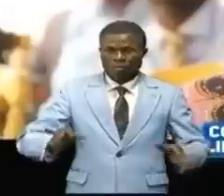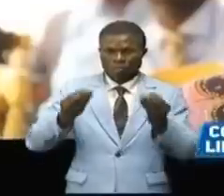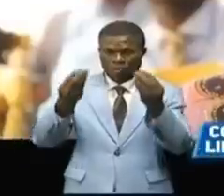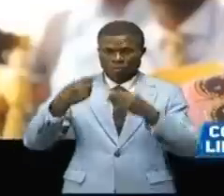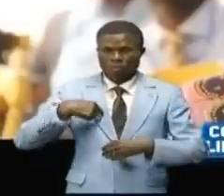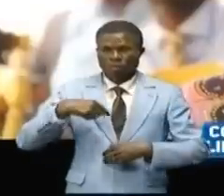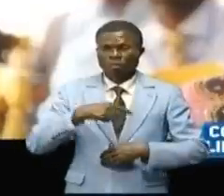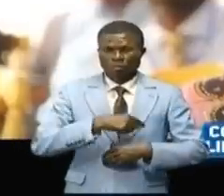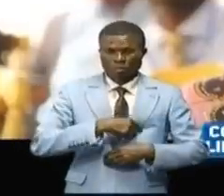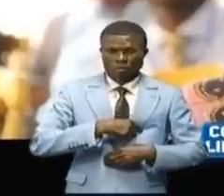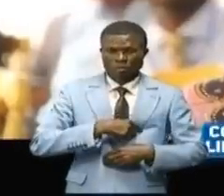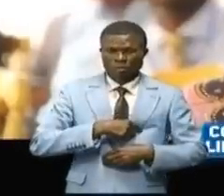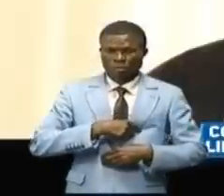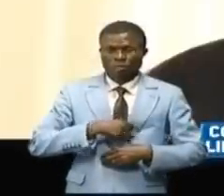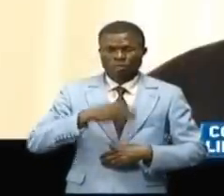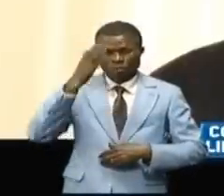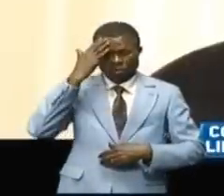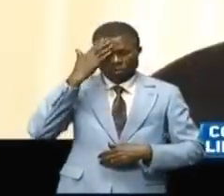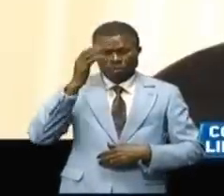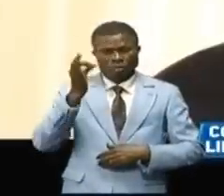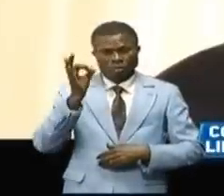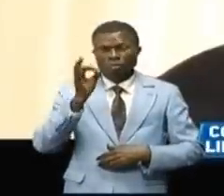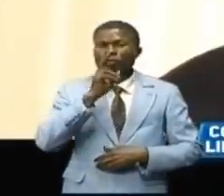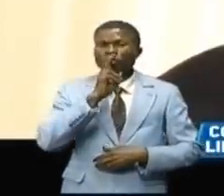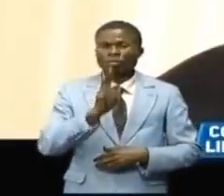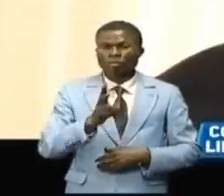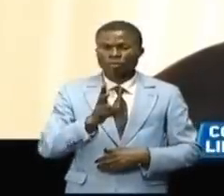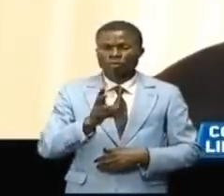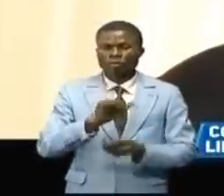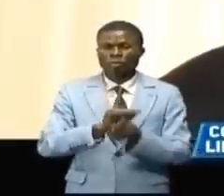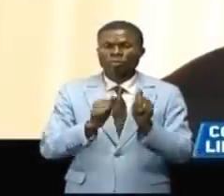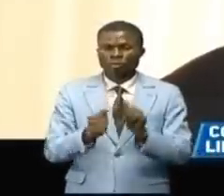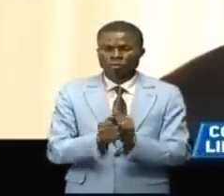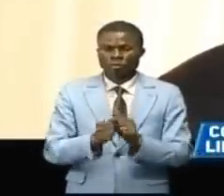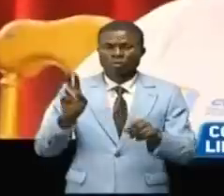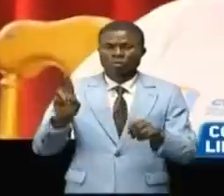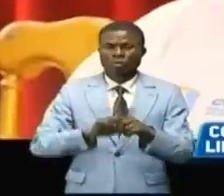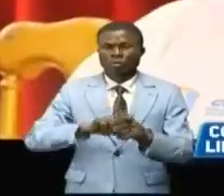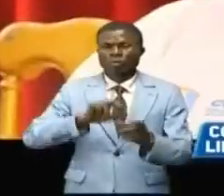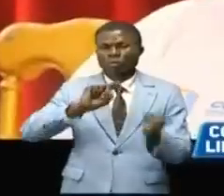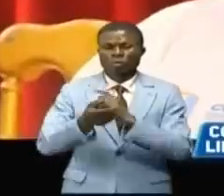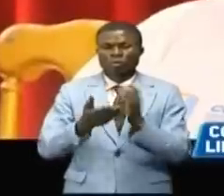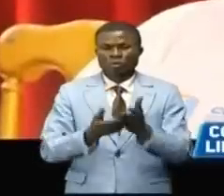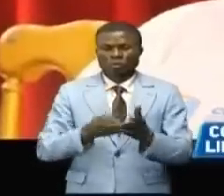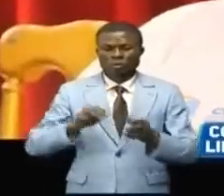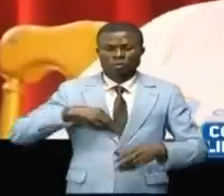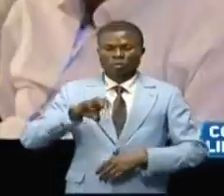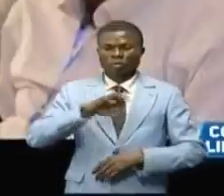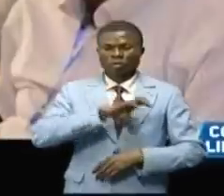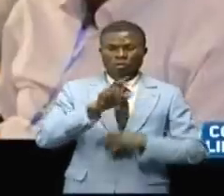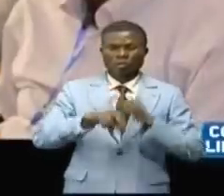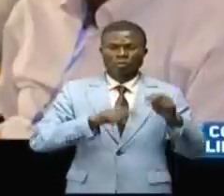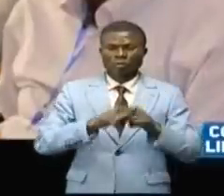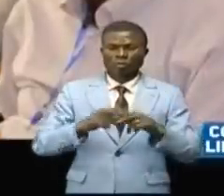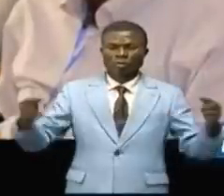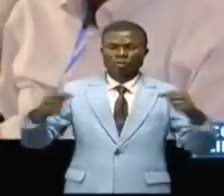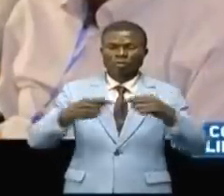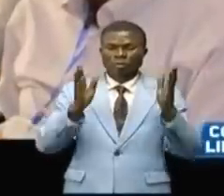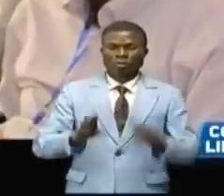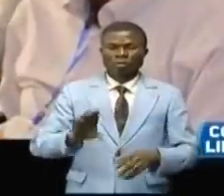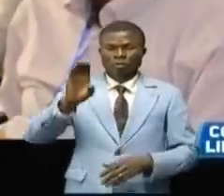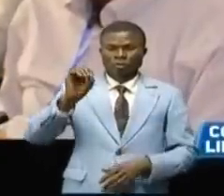pour protéger ceux qui ne connaissent pas la réalité sur la consommation et la concurrence. La Commission nationale de la concurrence,